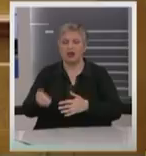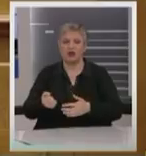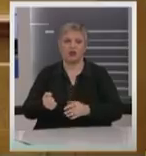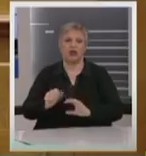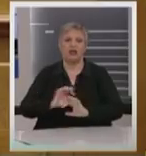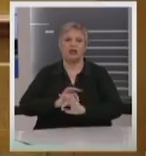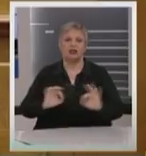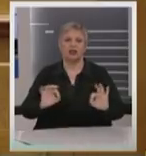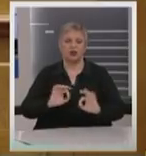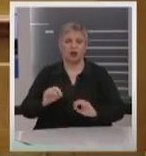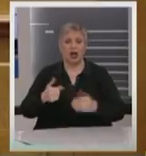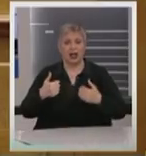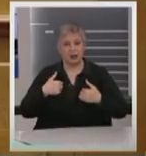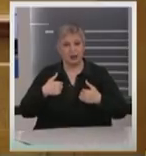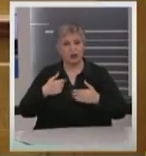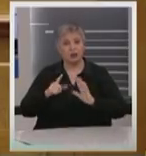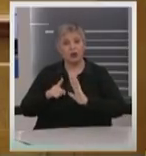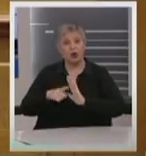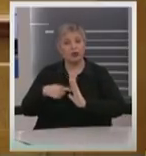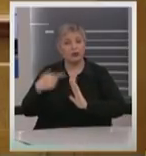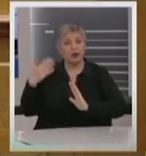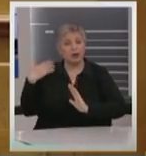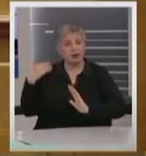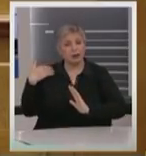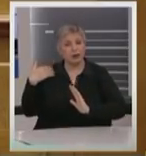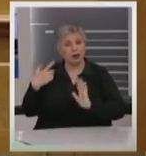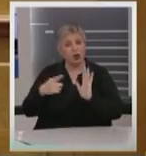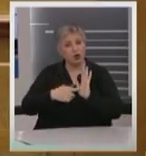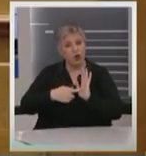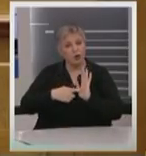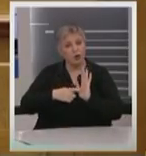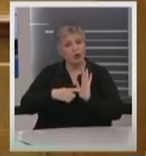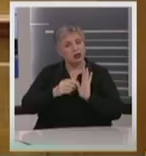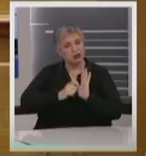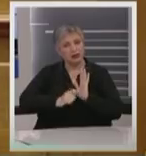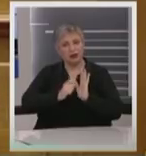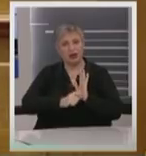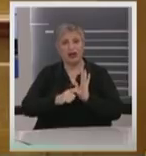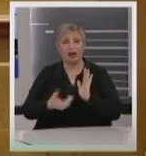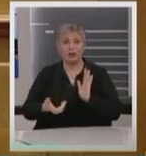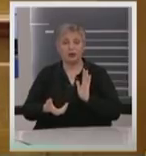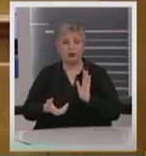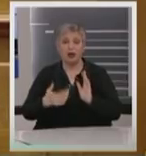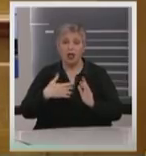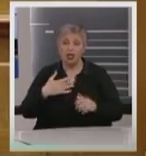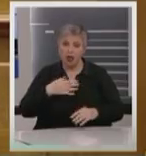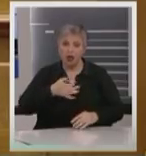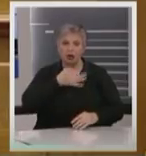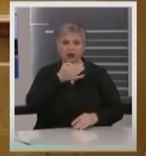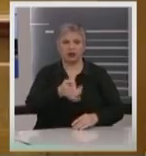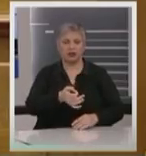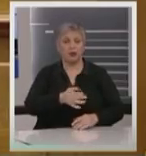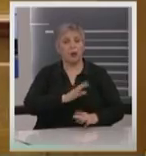Νέα Δημοκρατία θεσμοθέτησε. Και θα σας το πω, επιτέλους, μήπως το αντιληφθείτε κάποια στιγμή.